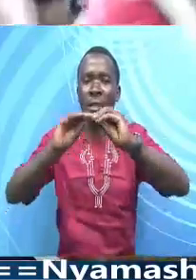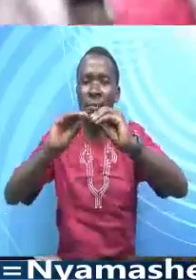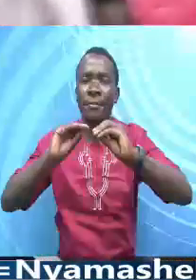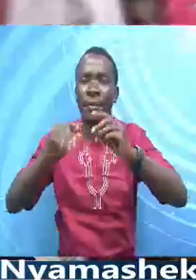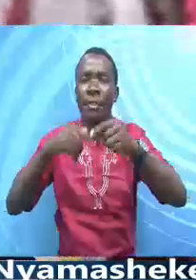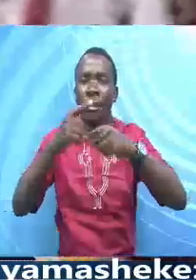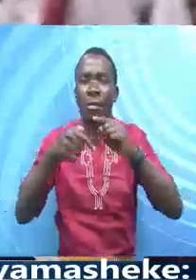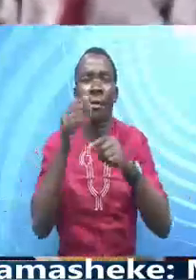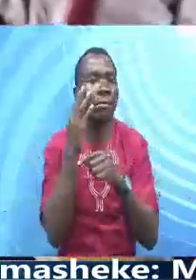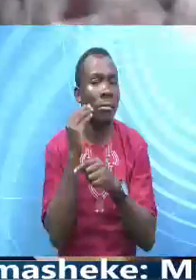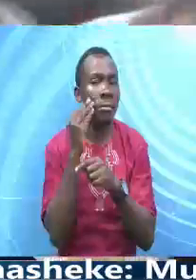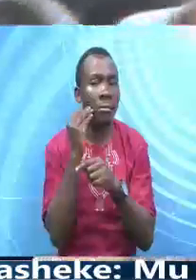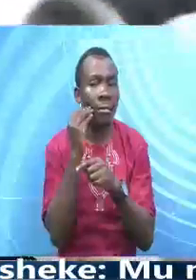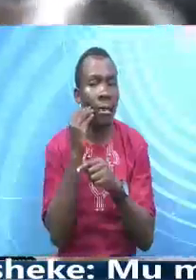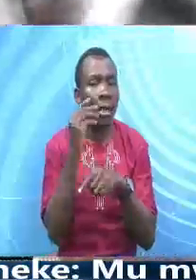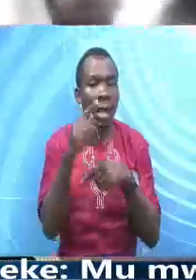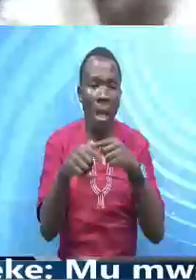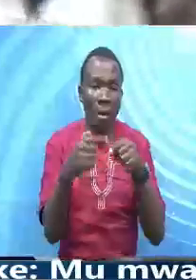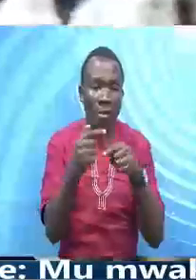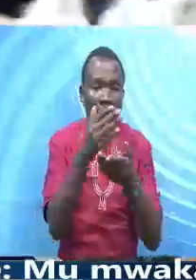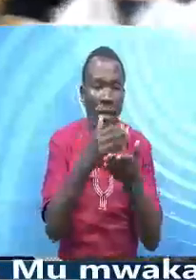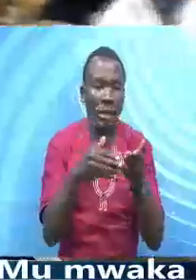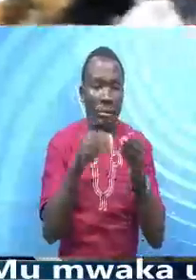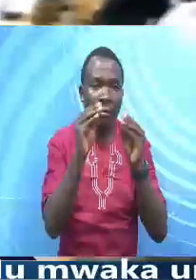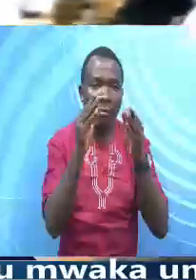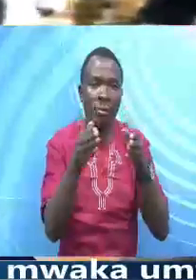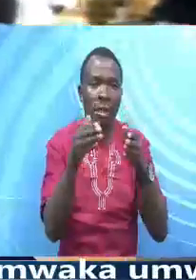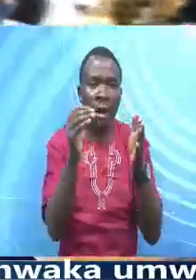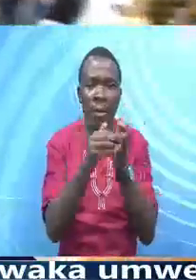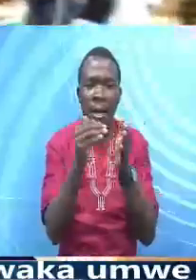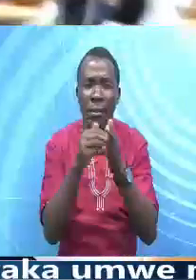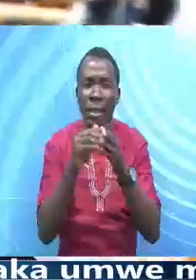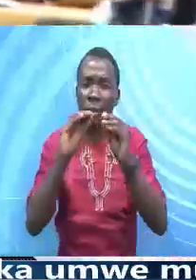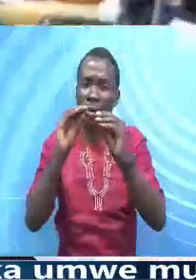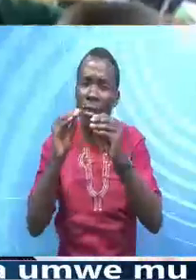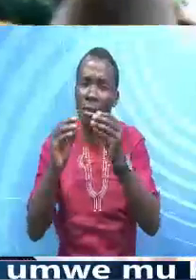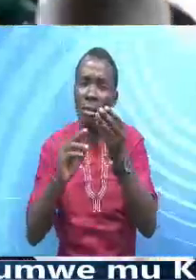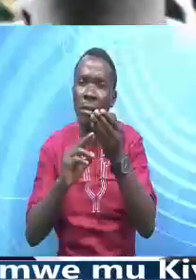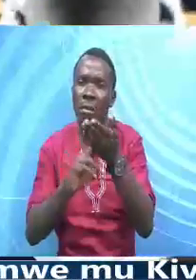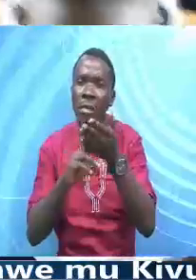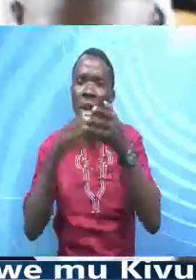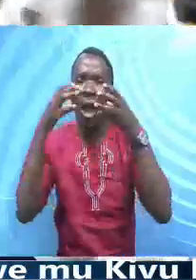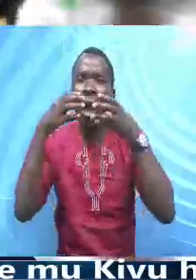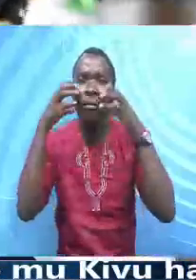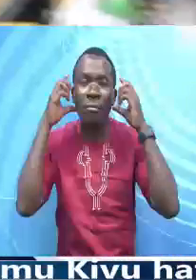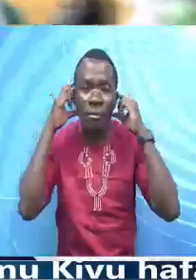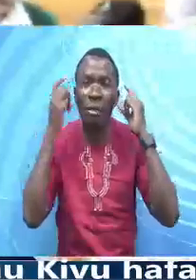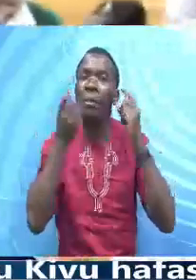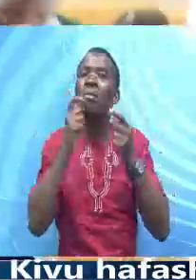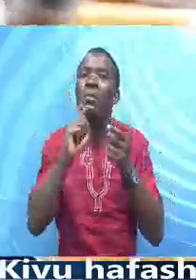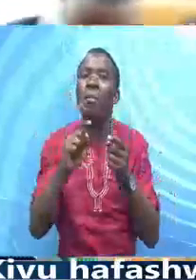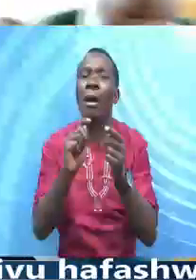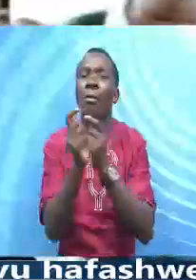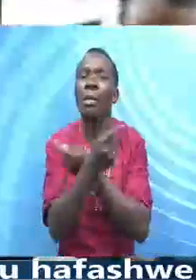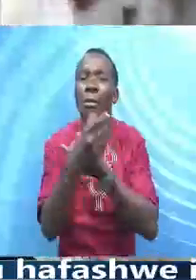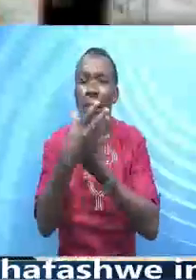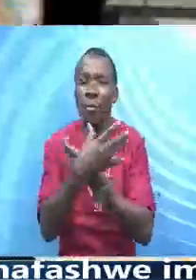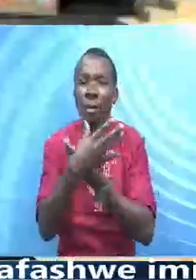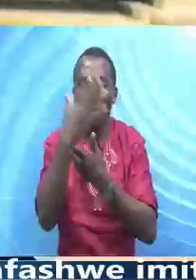babimenye akomeza avuga ko ngo nuko bari bamwe mu barimo babangamirwa no kuba bigisha bambaye agapfukamunwa ngo bagomba kubigira umuco kubera ko icyorezo cya